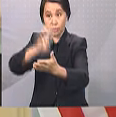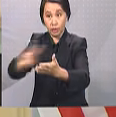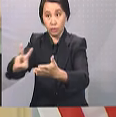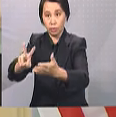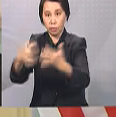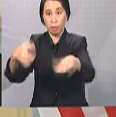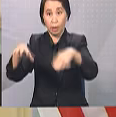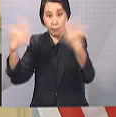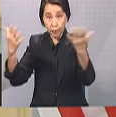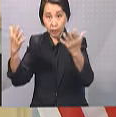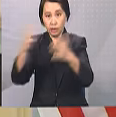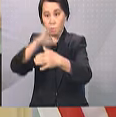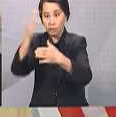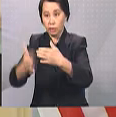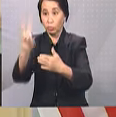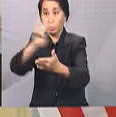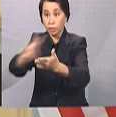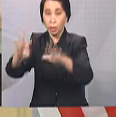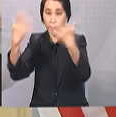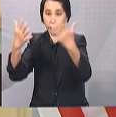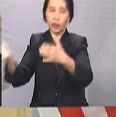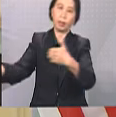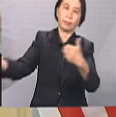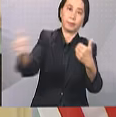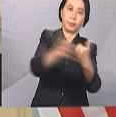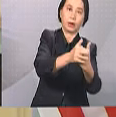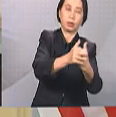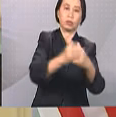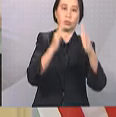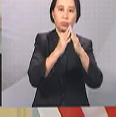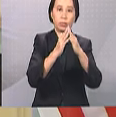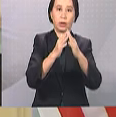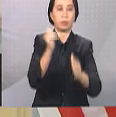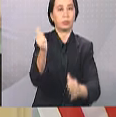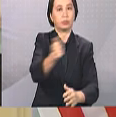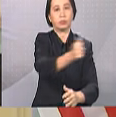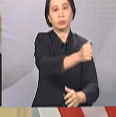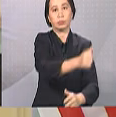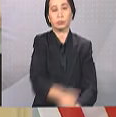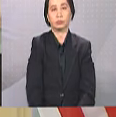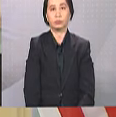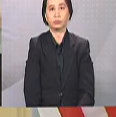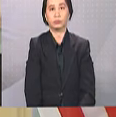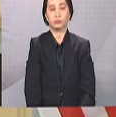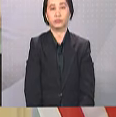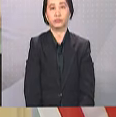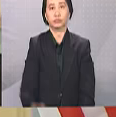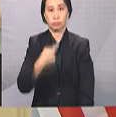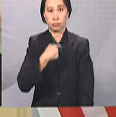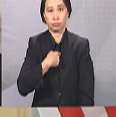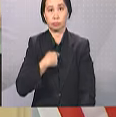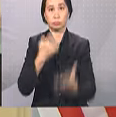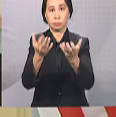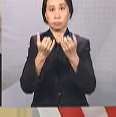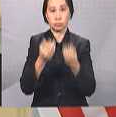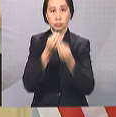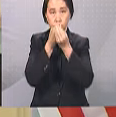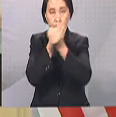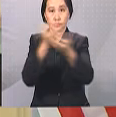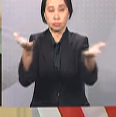dibenarkan pulang ke kampung halaman masing-masing. Saya ingin maklumkan